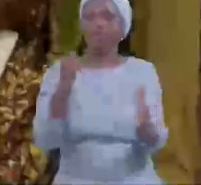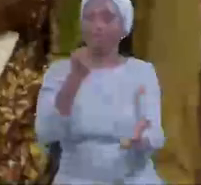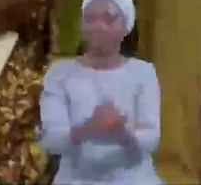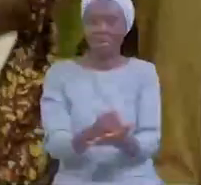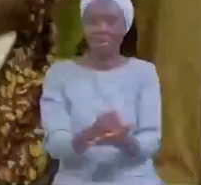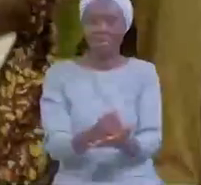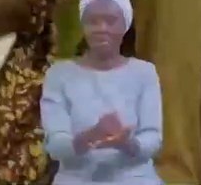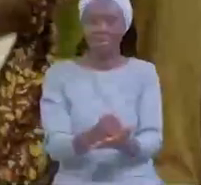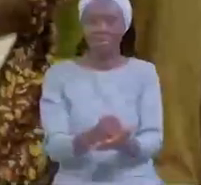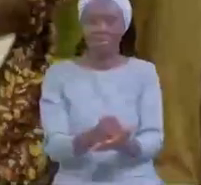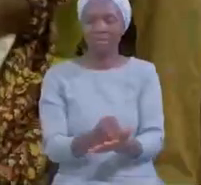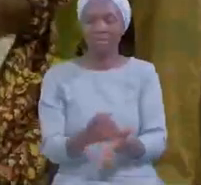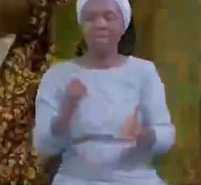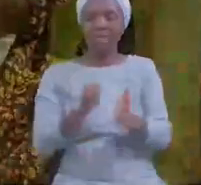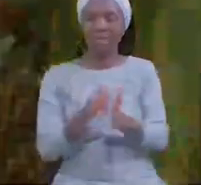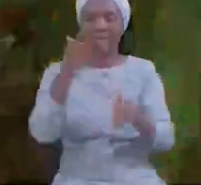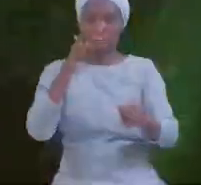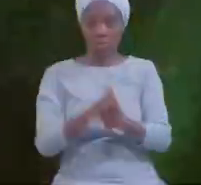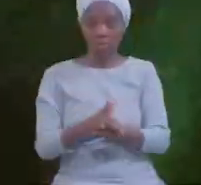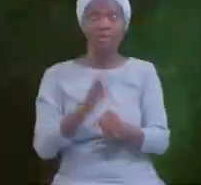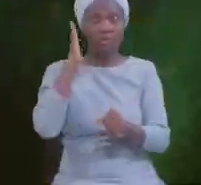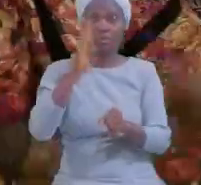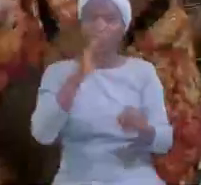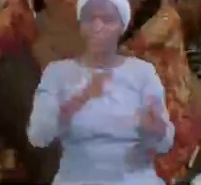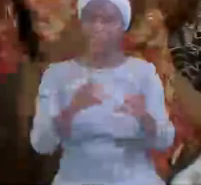Cette promesse sera accomplie pour vous.